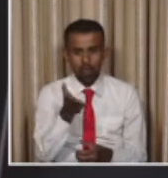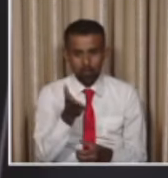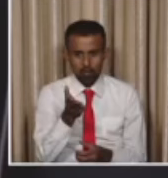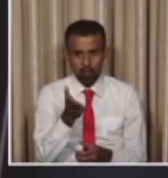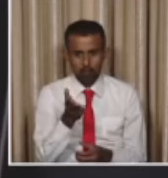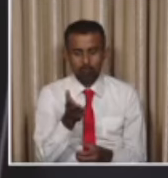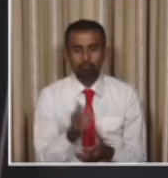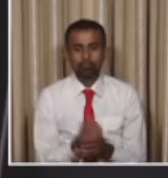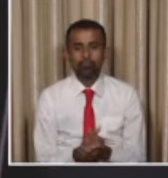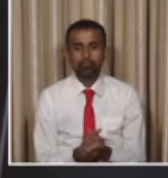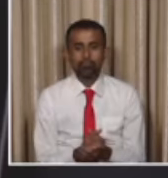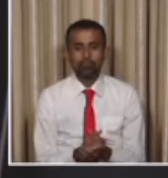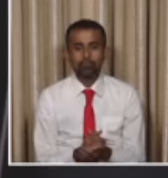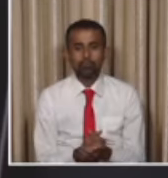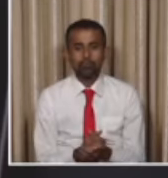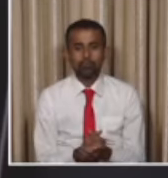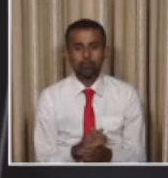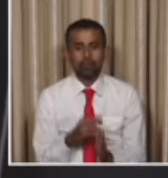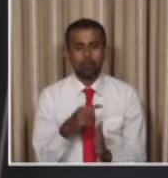මං අහන්නේ